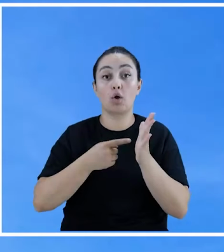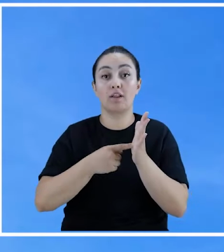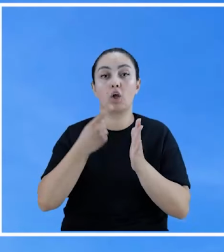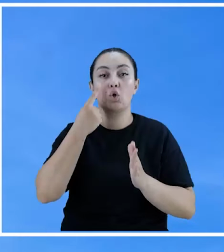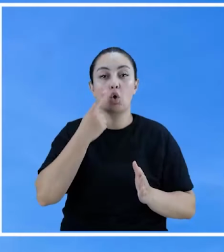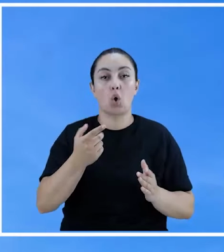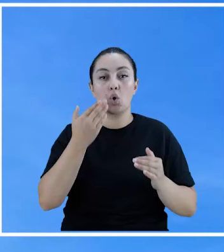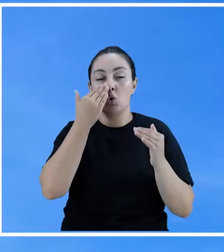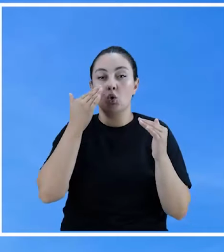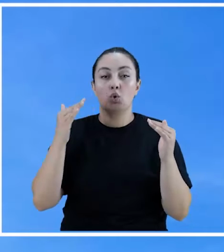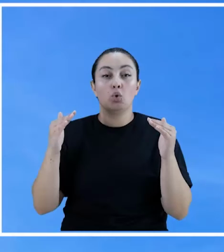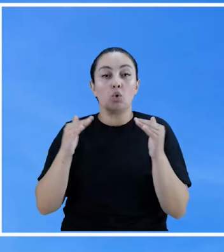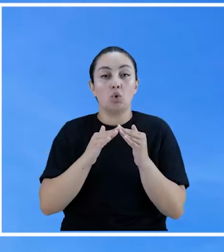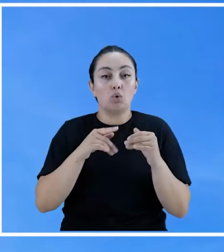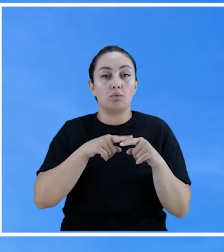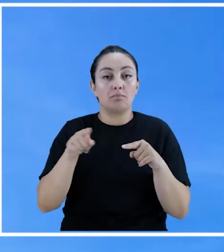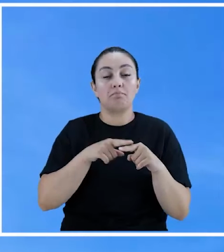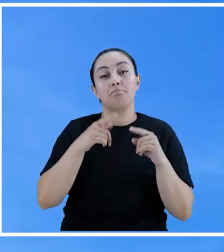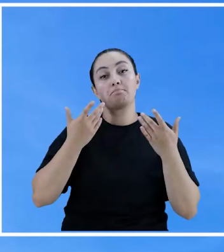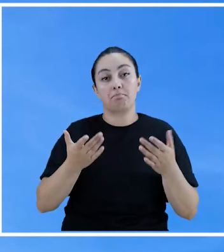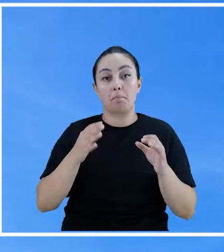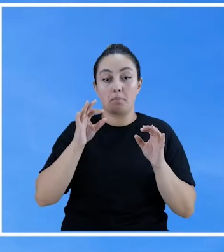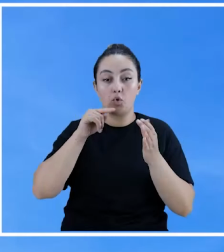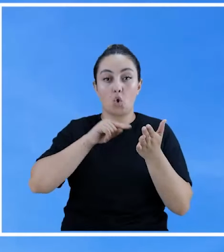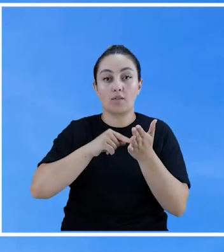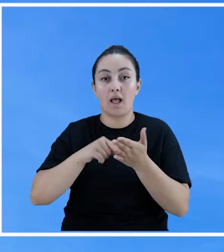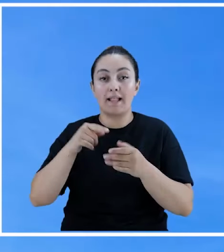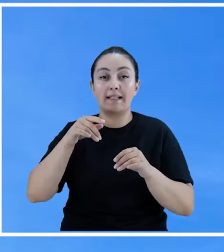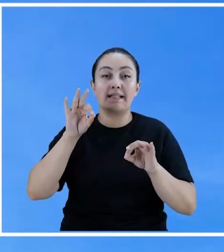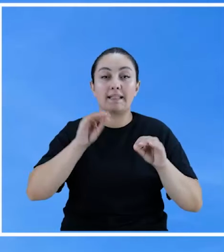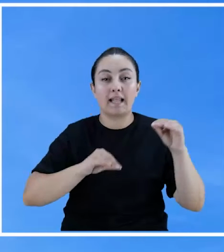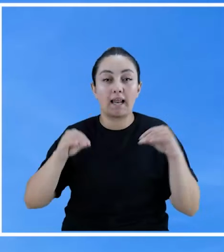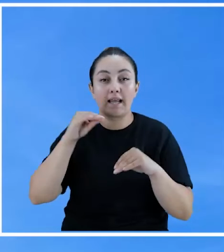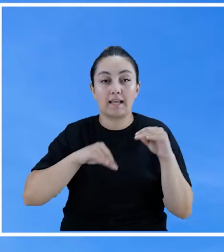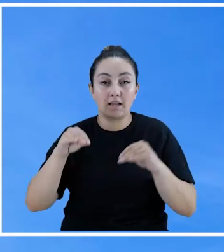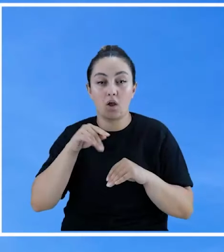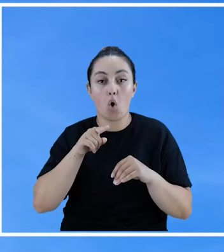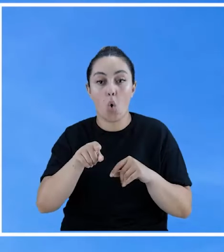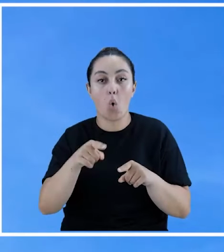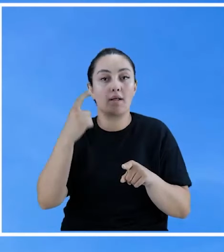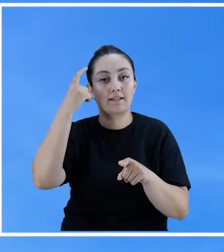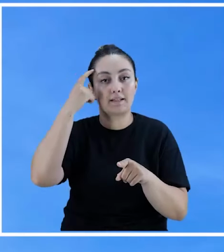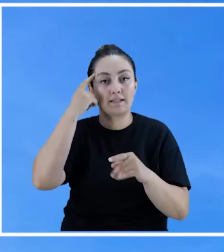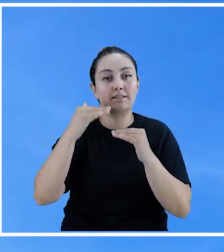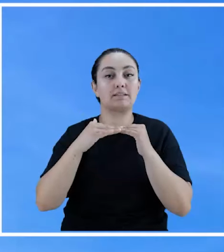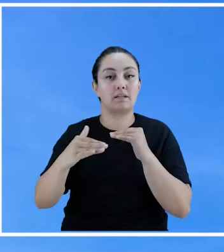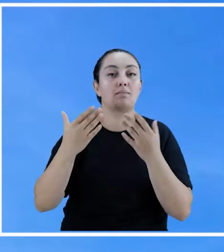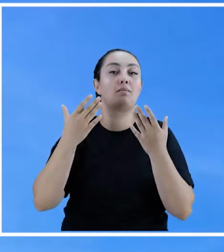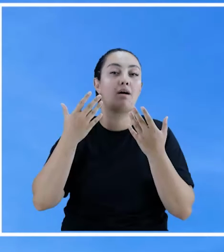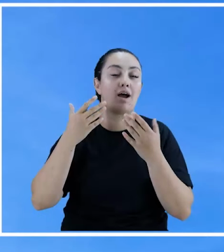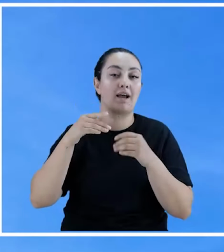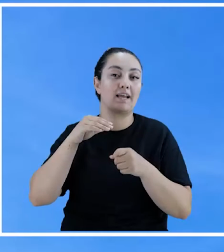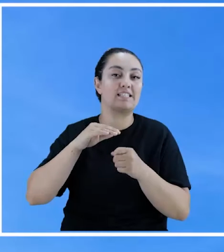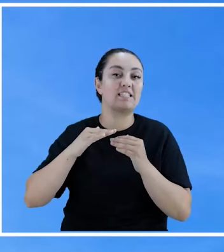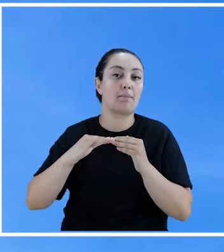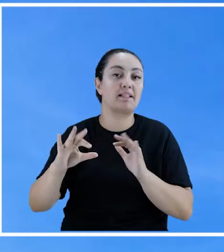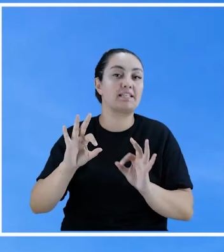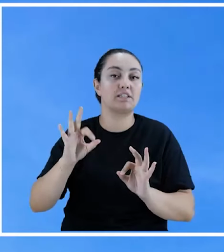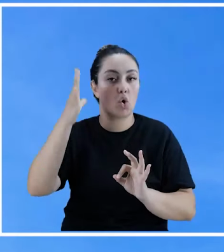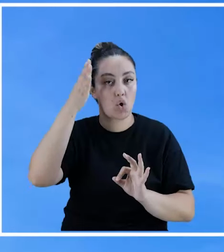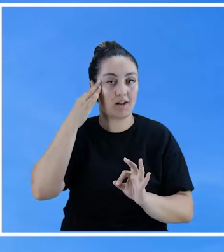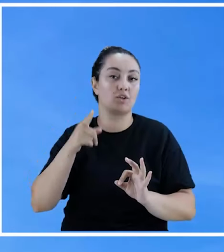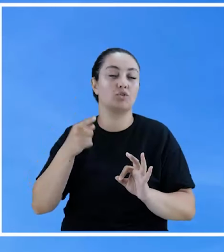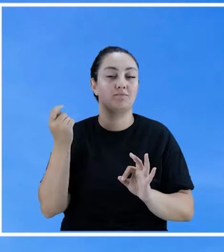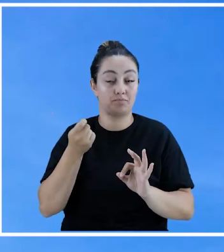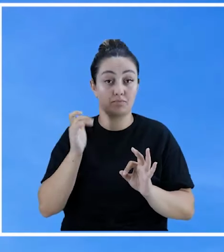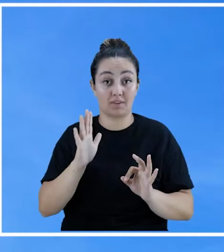işte sondajlar yaparak ya da numuneler alarak ya da belirli noktalarda deneyler yaparak zemini anlamaya çalışıyoruz. Dolayısıyla biz numuneler